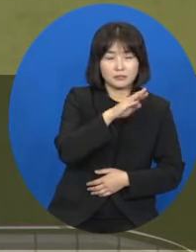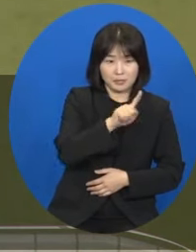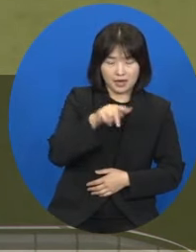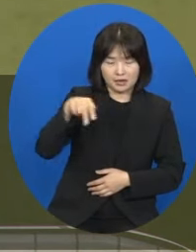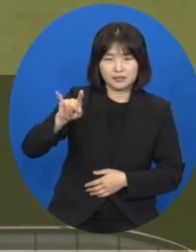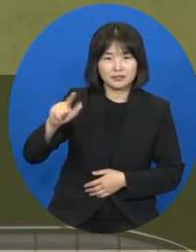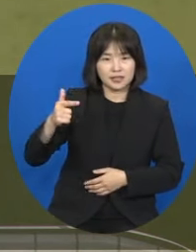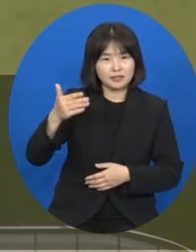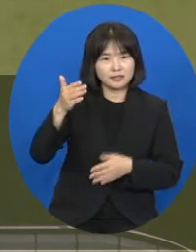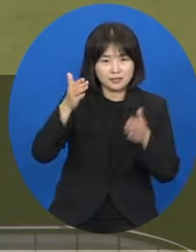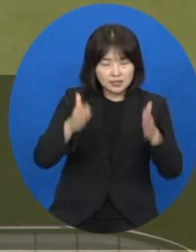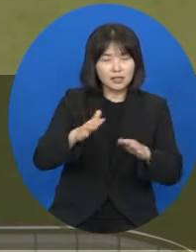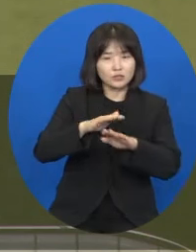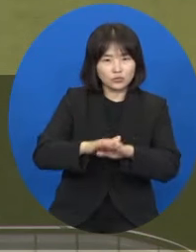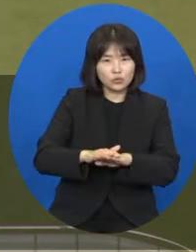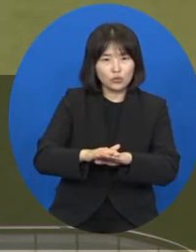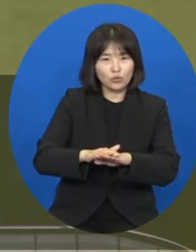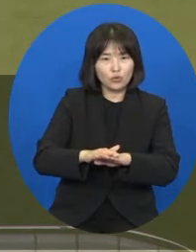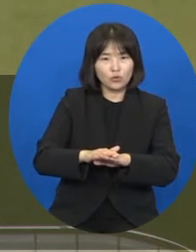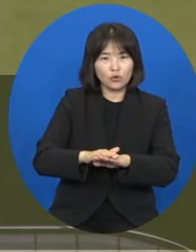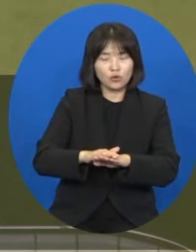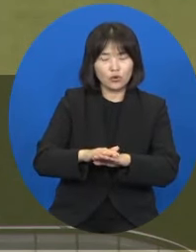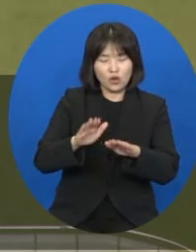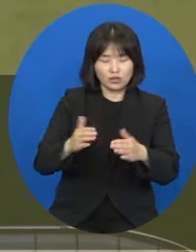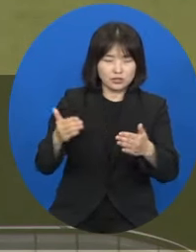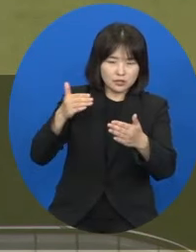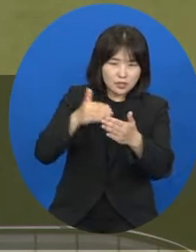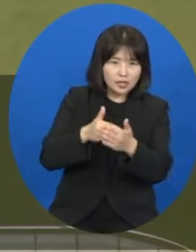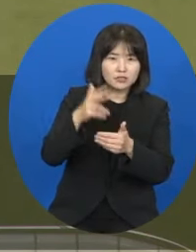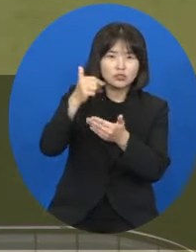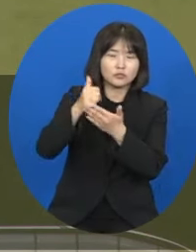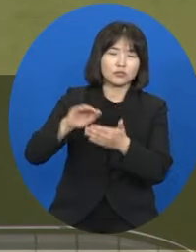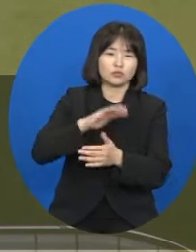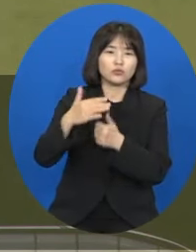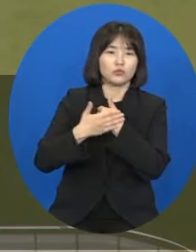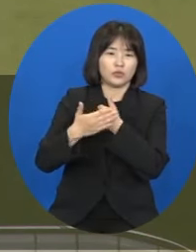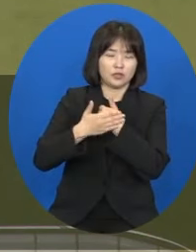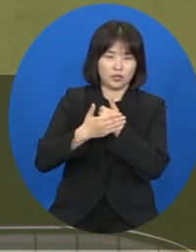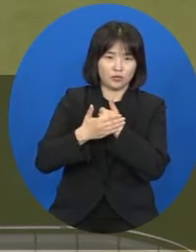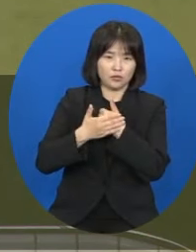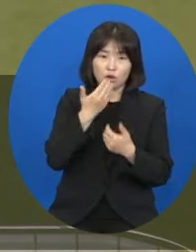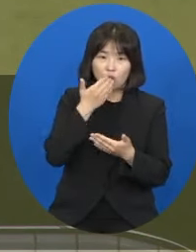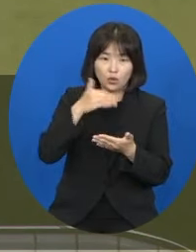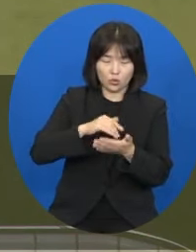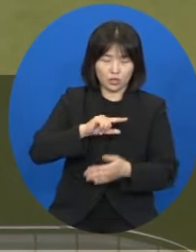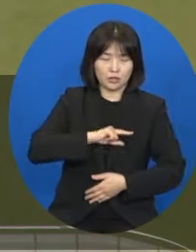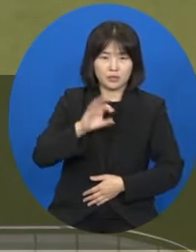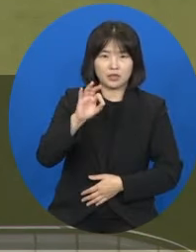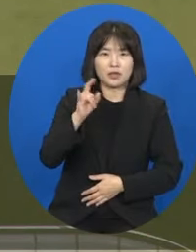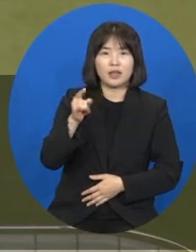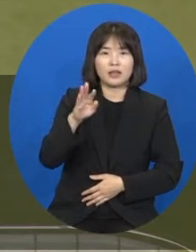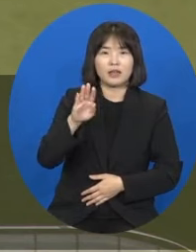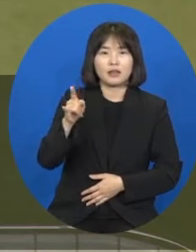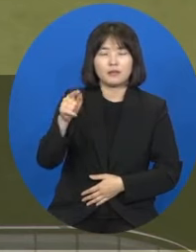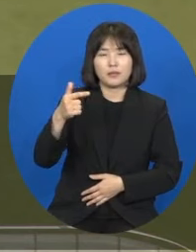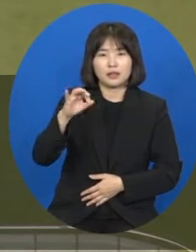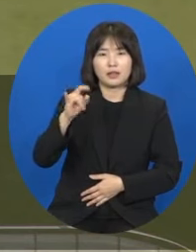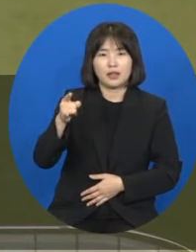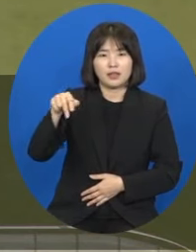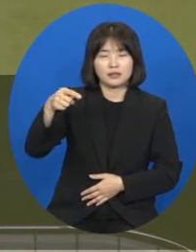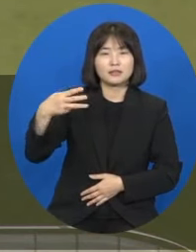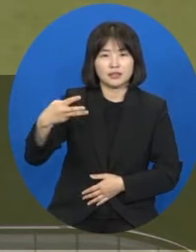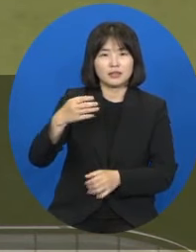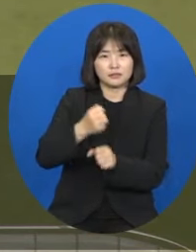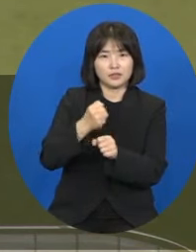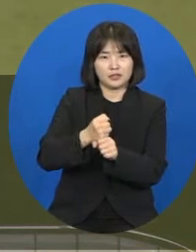여기에 이르기까지 주님께서 우리를 도와주셨다 하고 말하면서 그 돌의 이름을 에벤 에셀이라고 지었다. 어떤